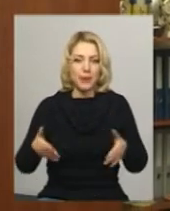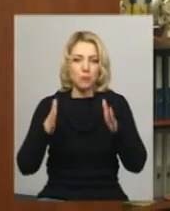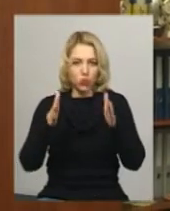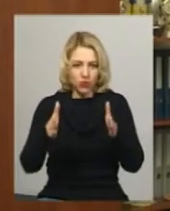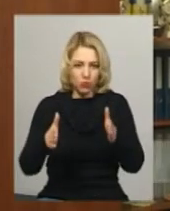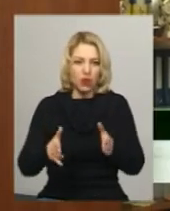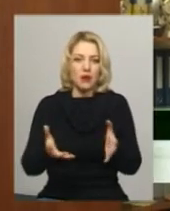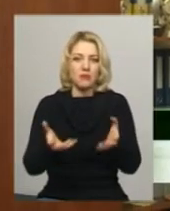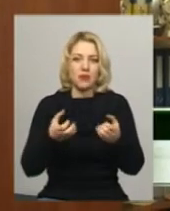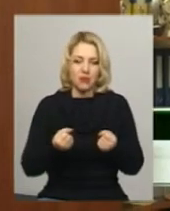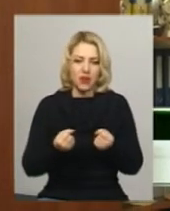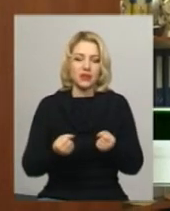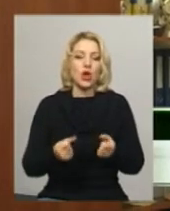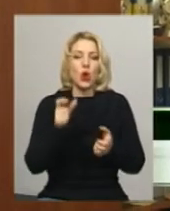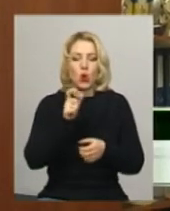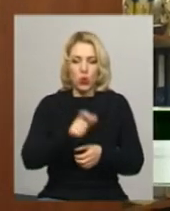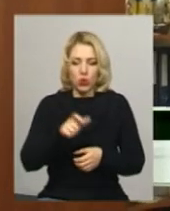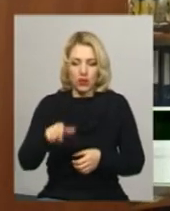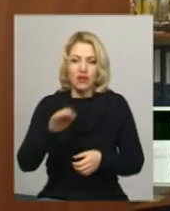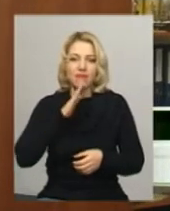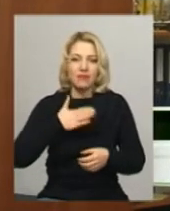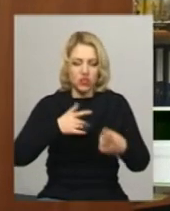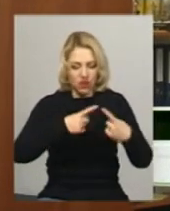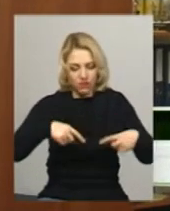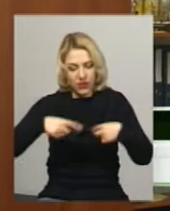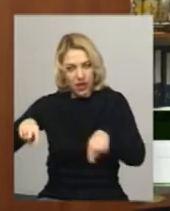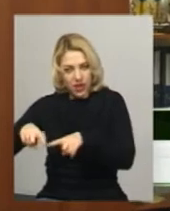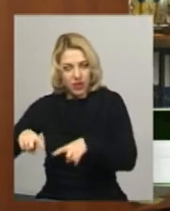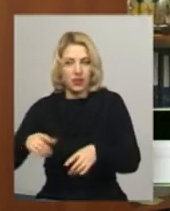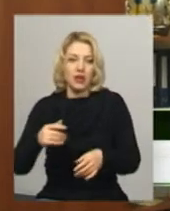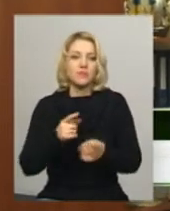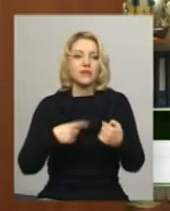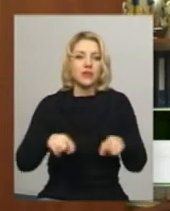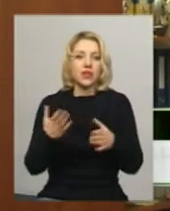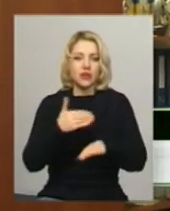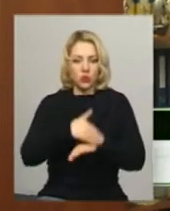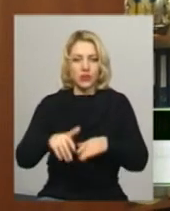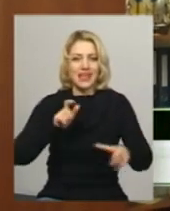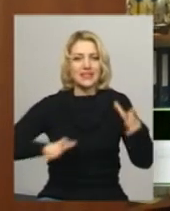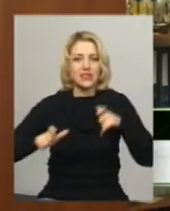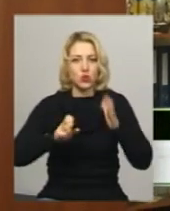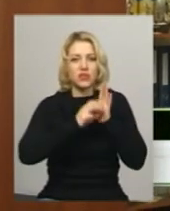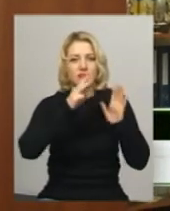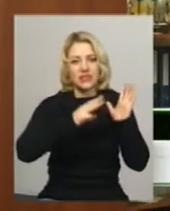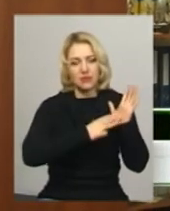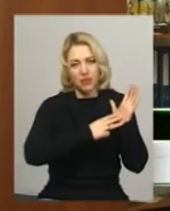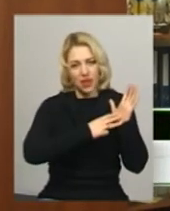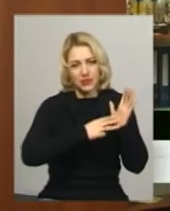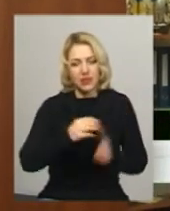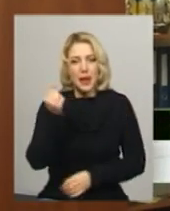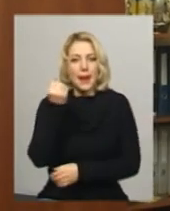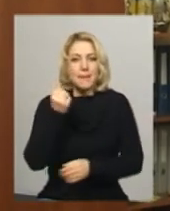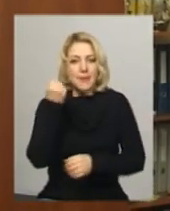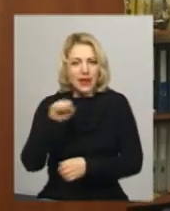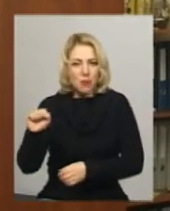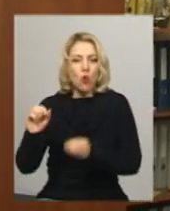будемо приймати людей по наших філіях. Філія є, яка сьогодні на Інститутській 18, Перемоги